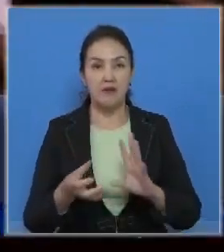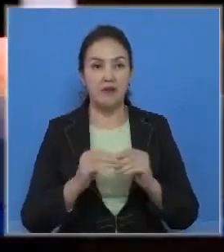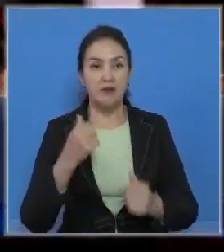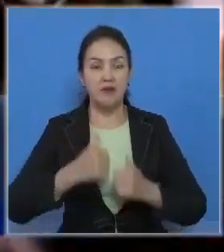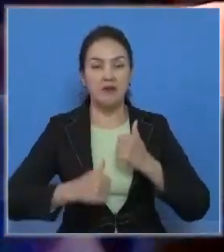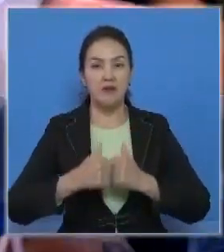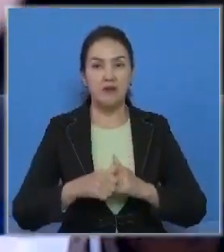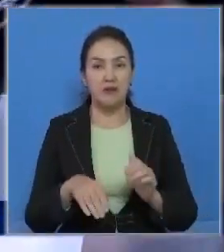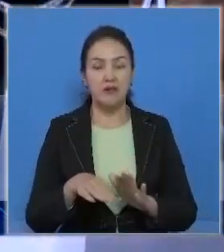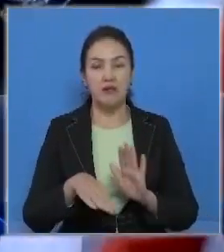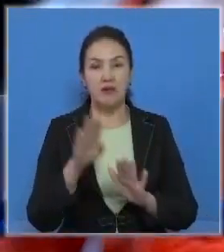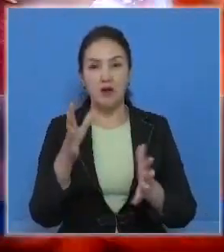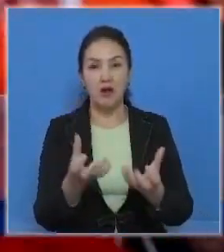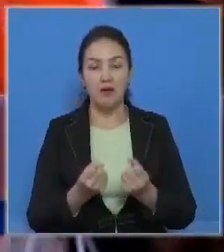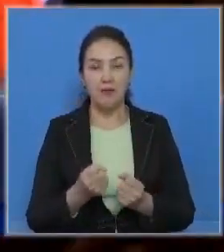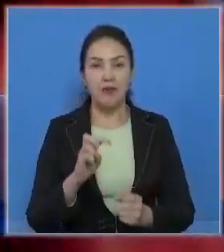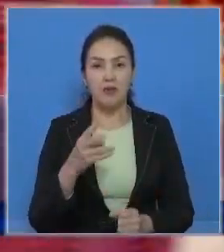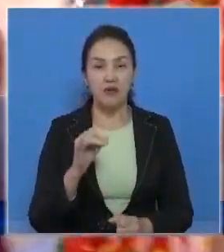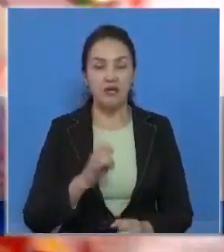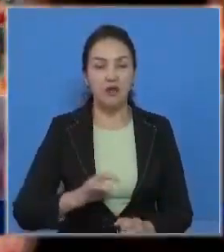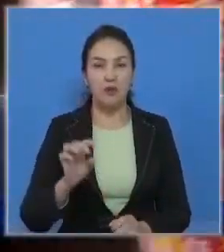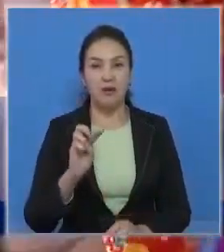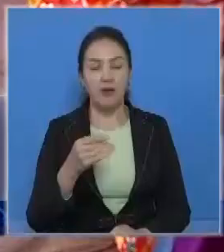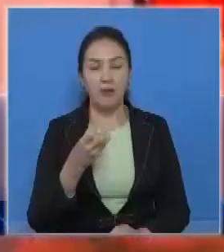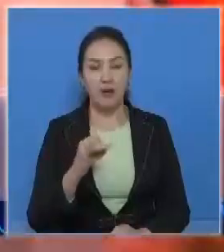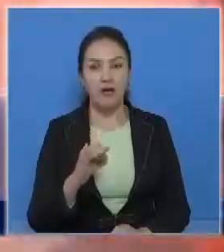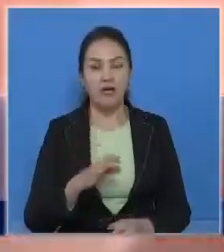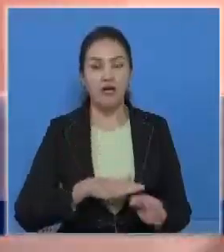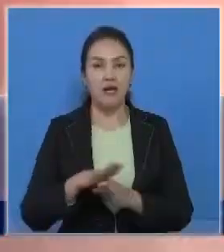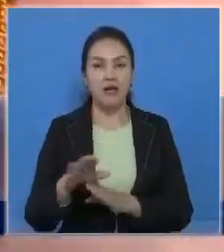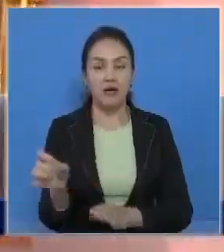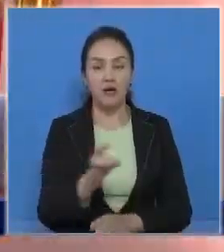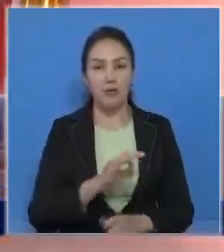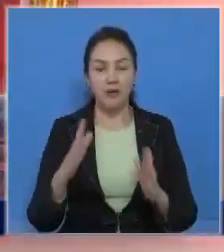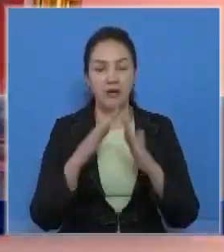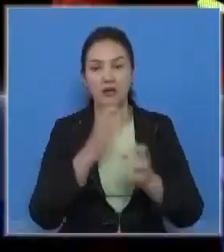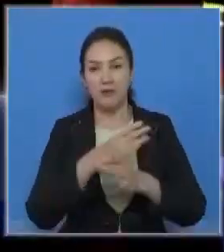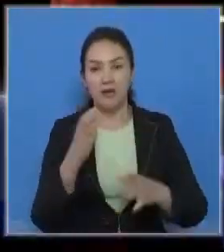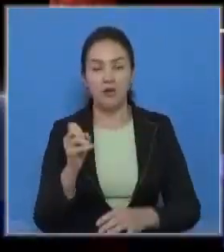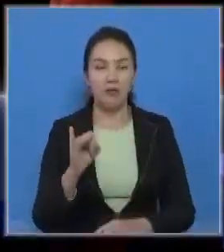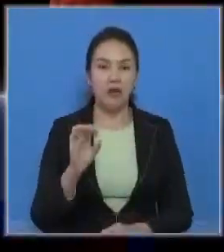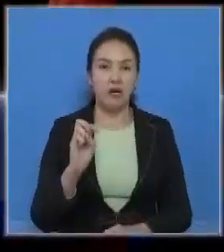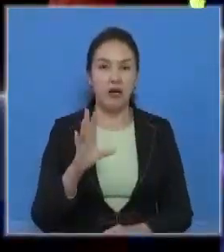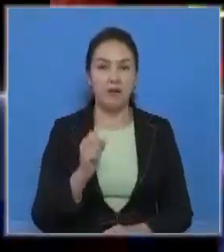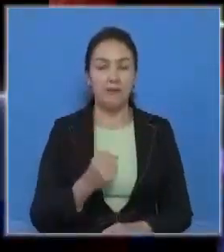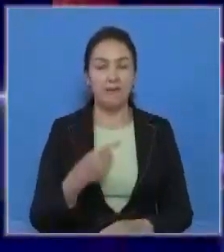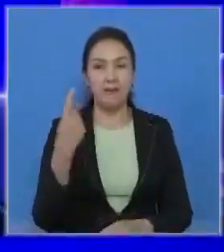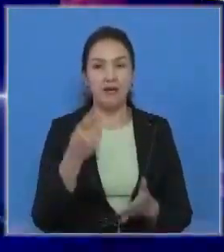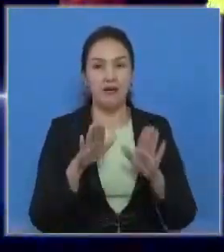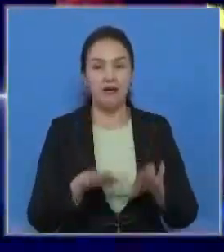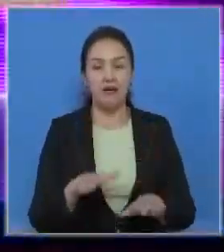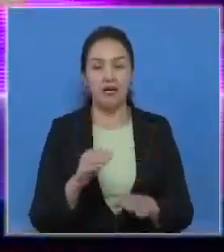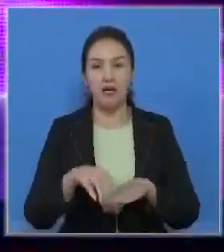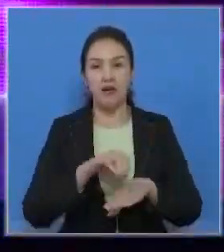итогам конкурса Гранты получили Аким кодексайского сельского округа Касым жумаба и исполнительница районного дома культуры захметова первое место